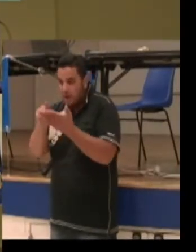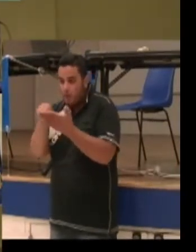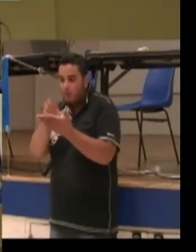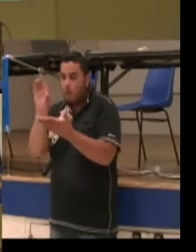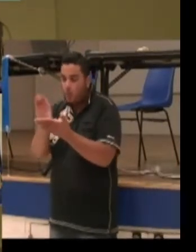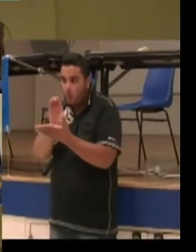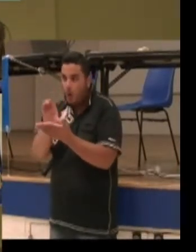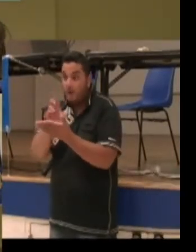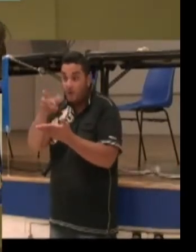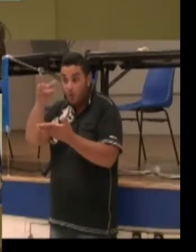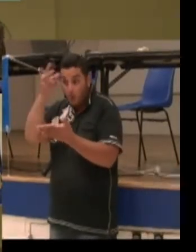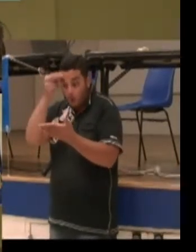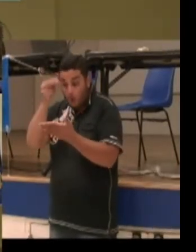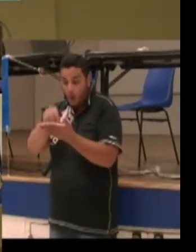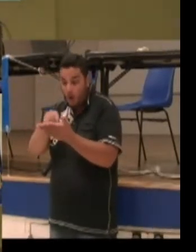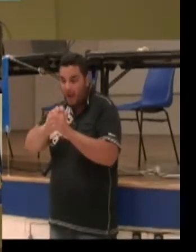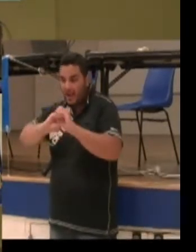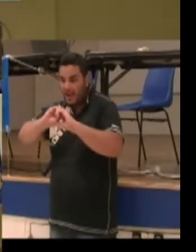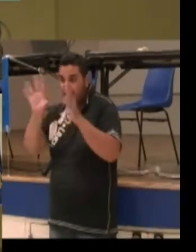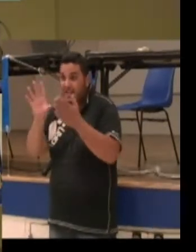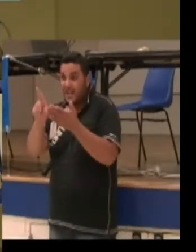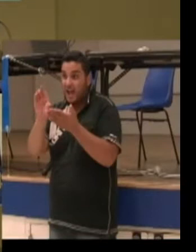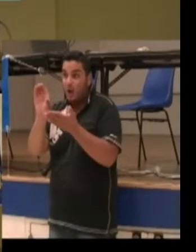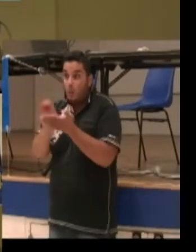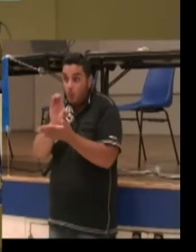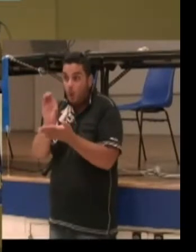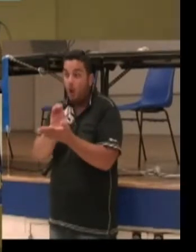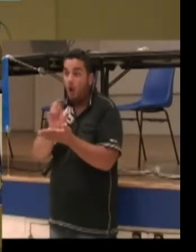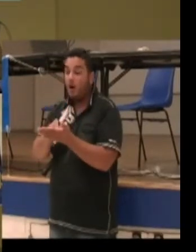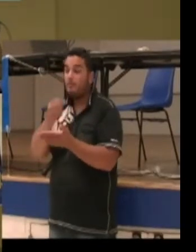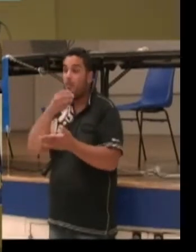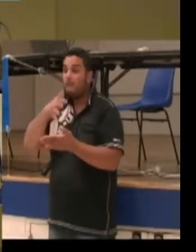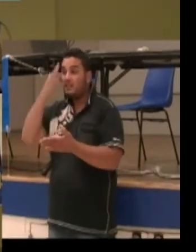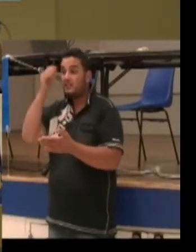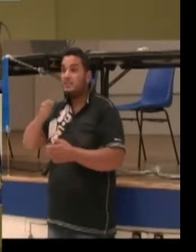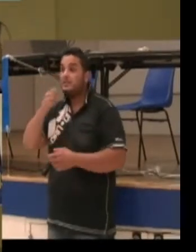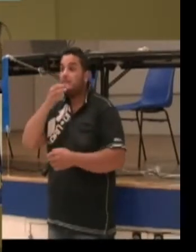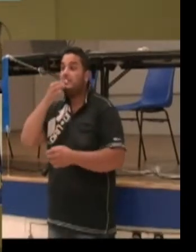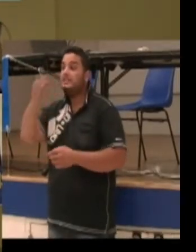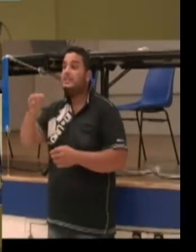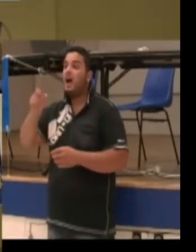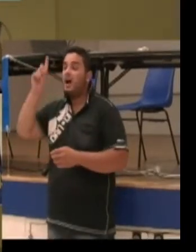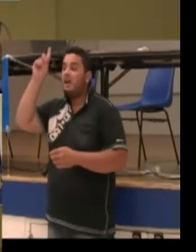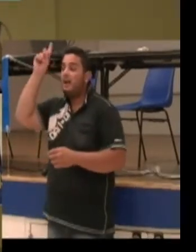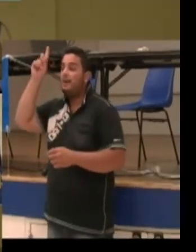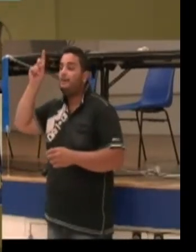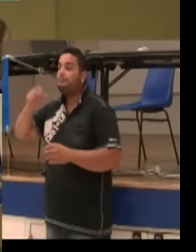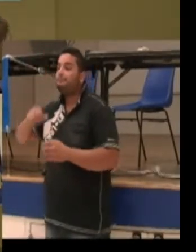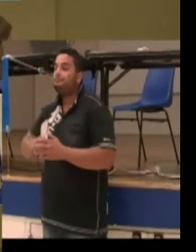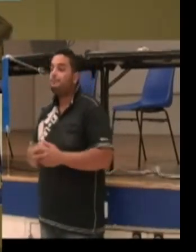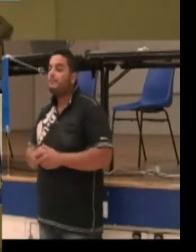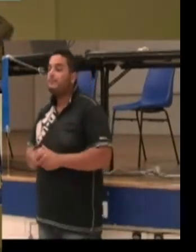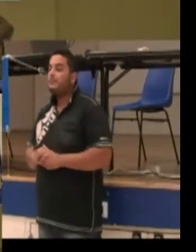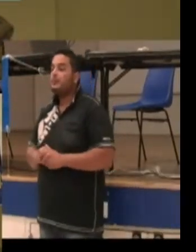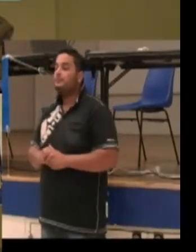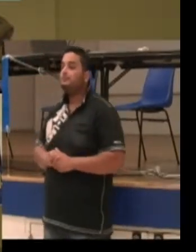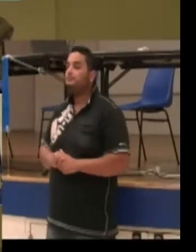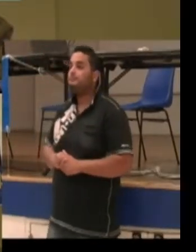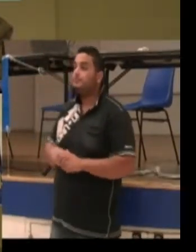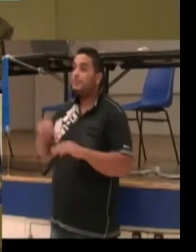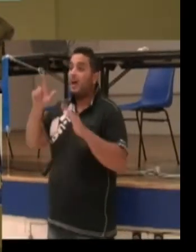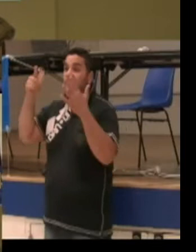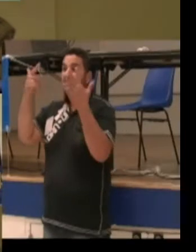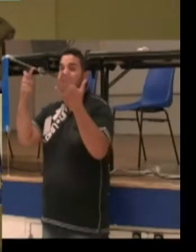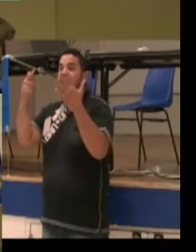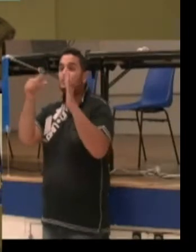et que tu comprends ce que tu es en train de lire. Et c'est ça le Coran. Donc le prophète, il nous dit « Allah subhanahu wa ta'ala, ah, il m'a donné les sept grandes